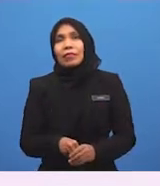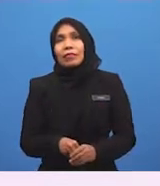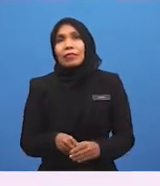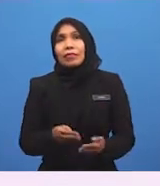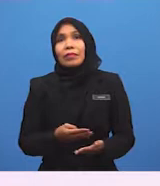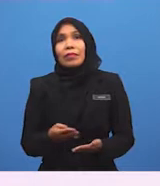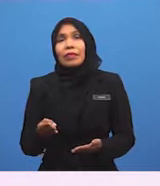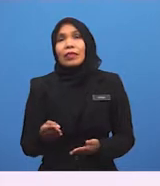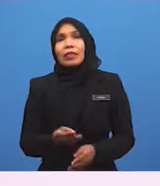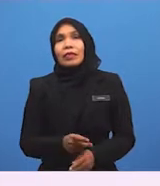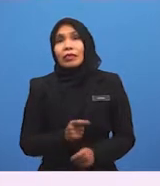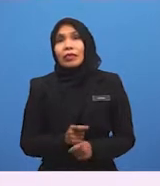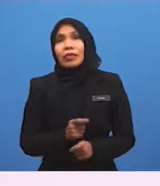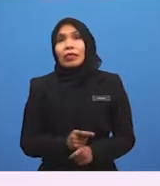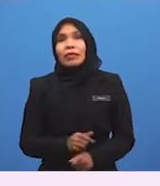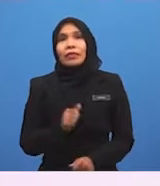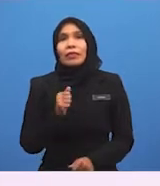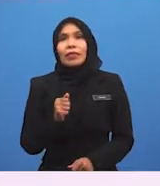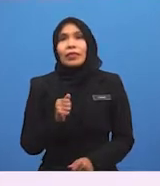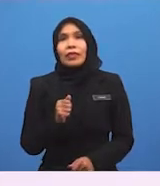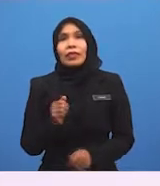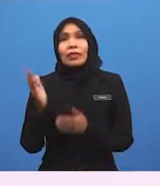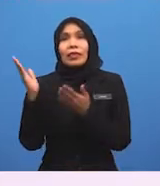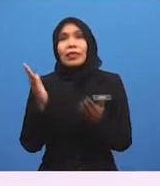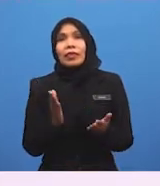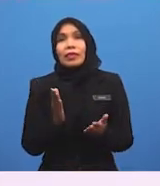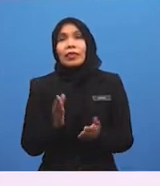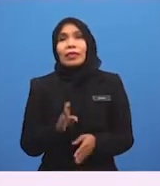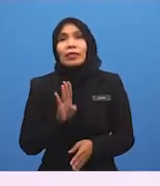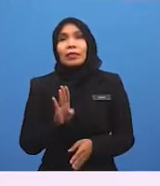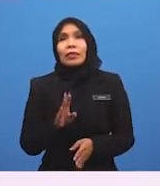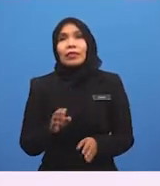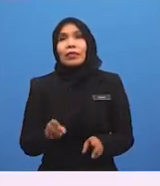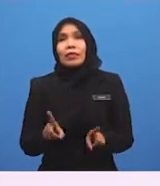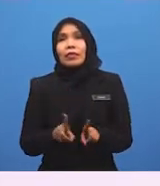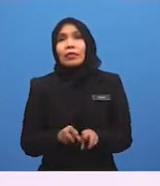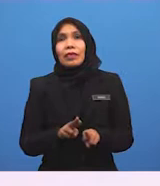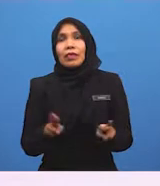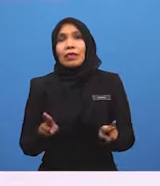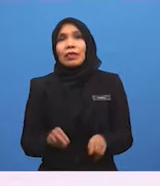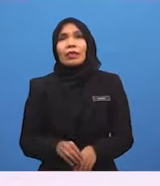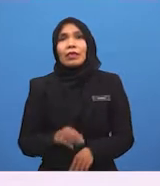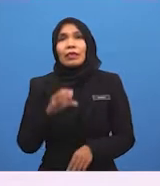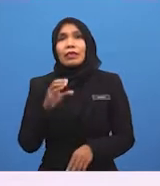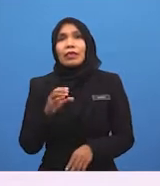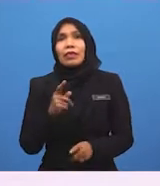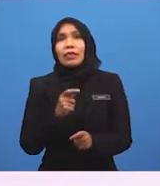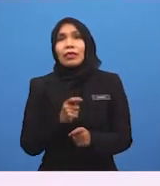B. Sama rata. C. Tugasan. Apakah jawapannya,